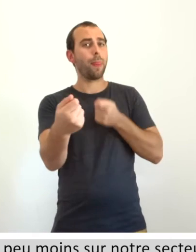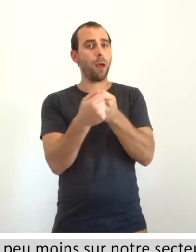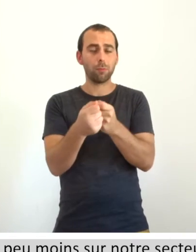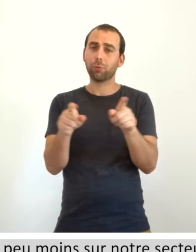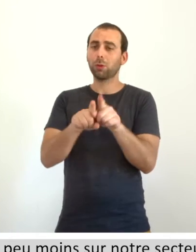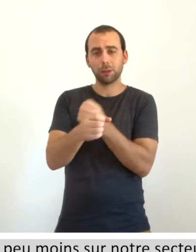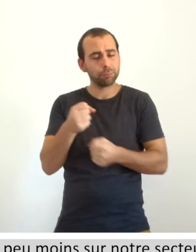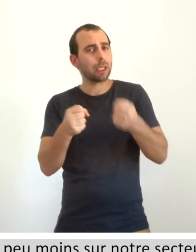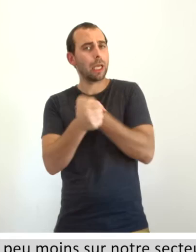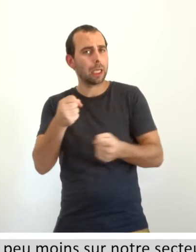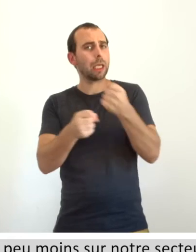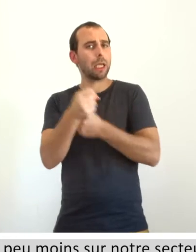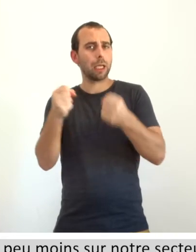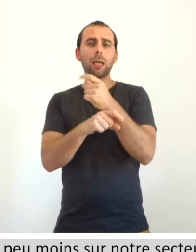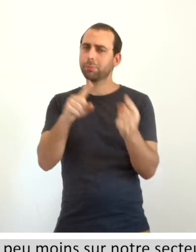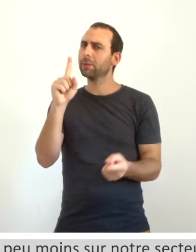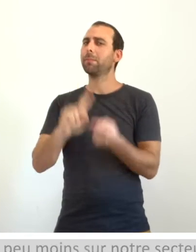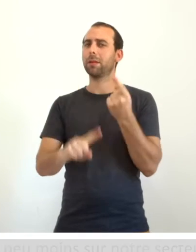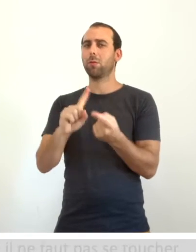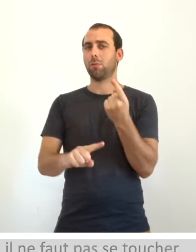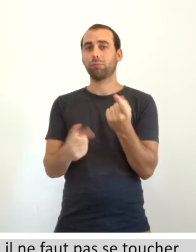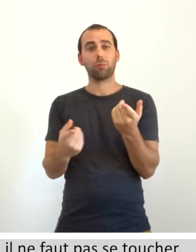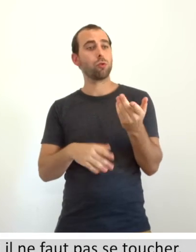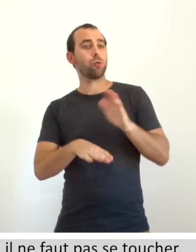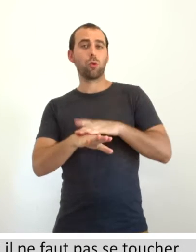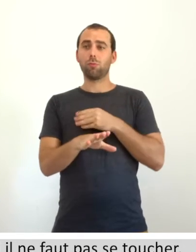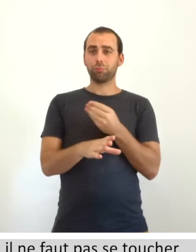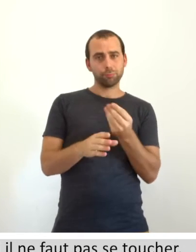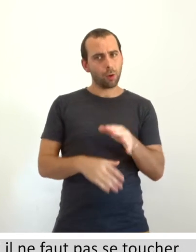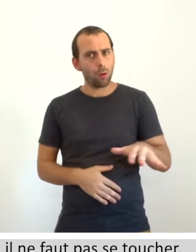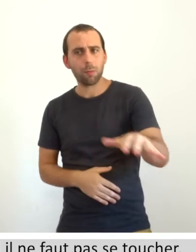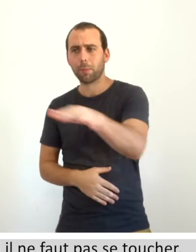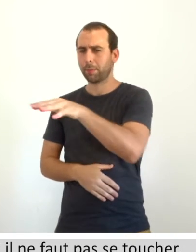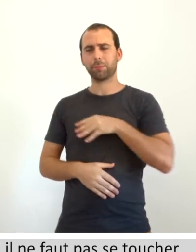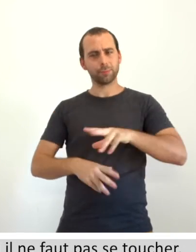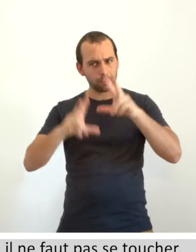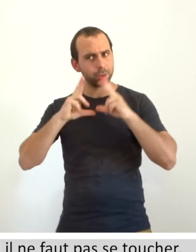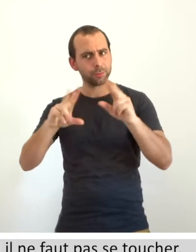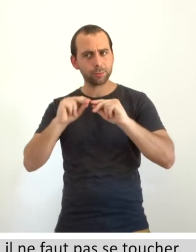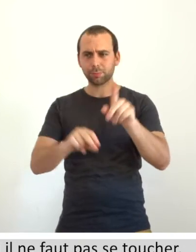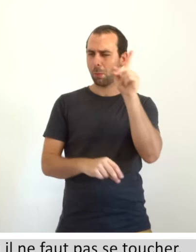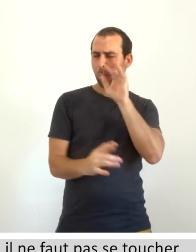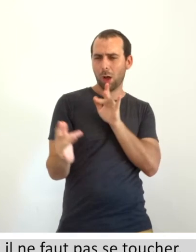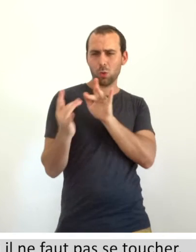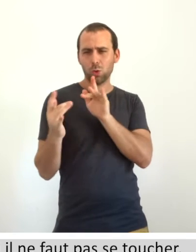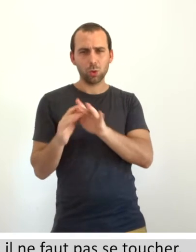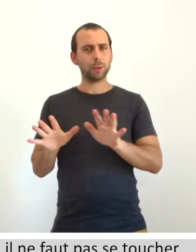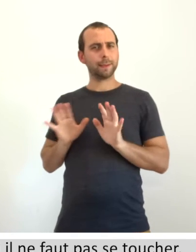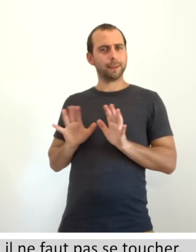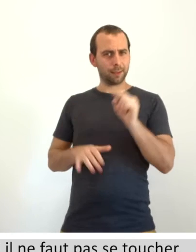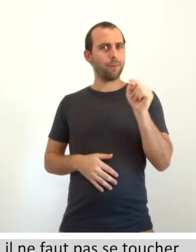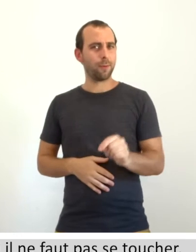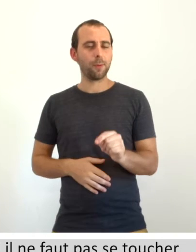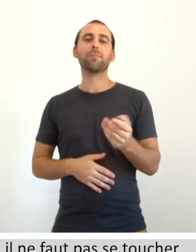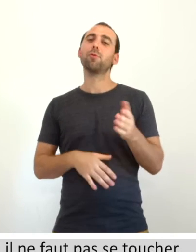nous adapter et parvenir à mettre en place des dispositifs spéciaux. Et surtout, faire comprendre aux petits pourquoi il ne faut pas se